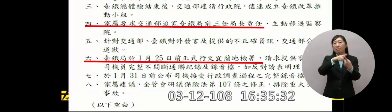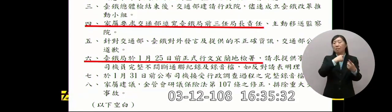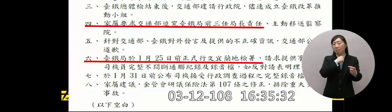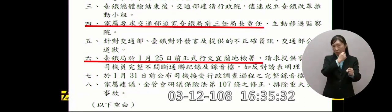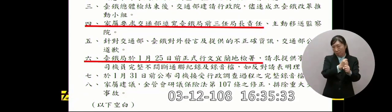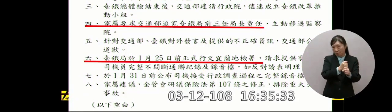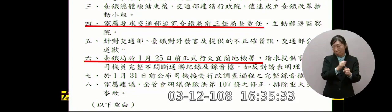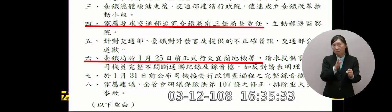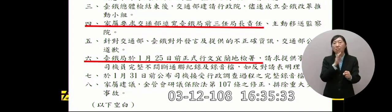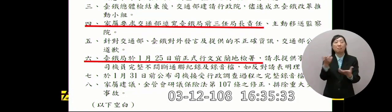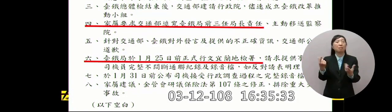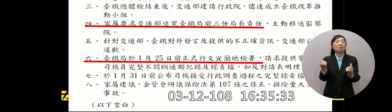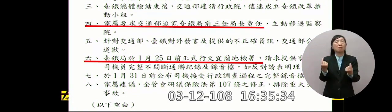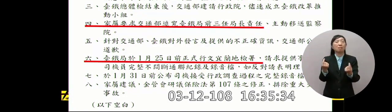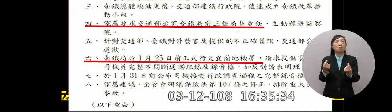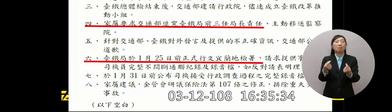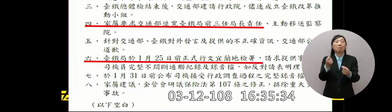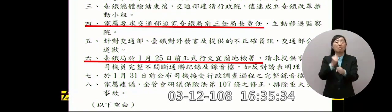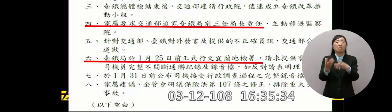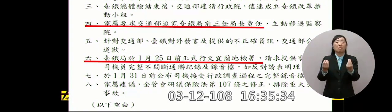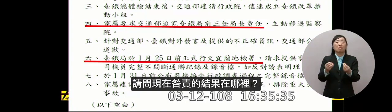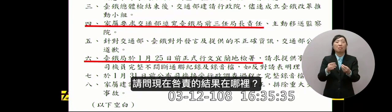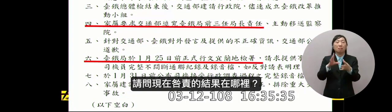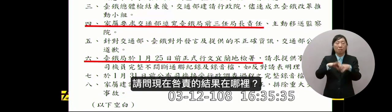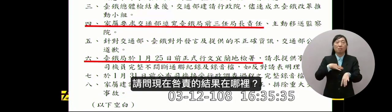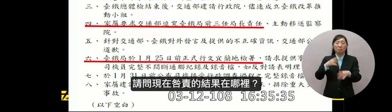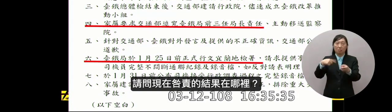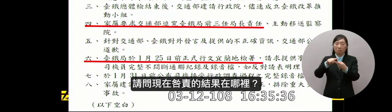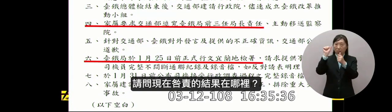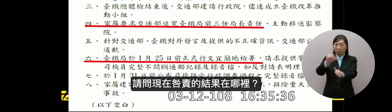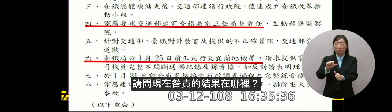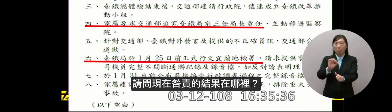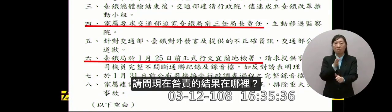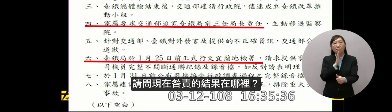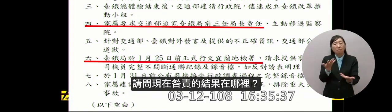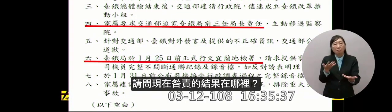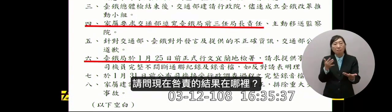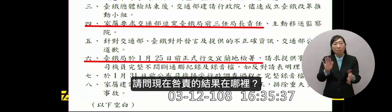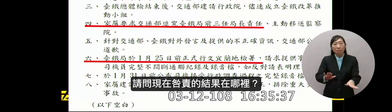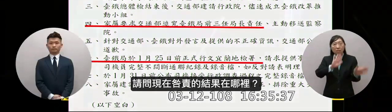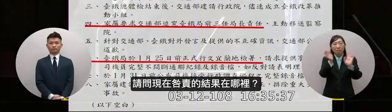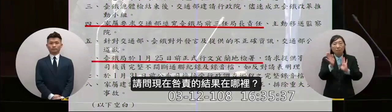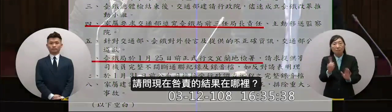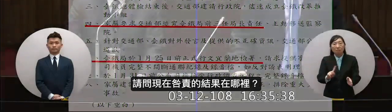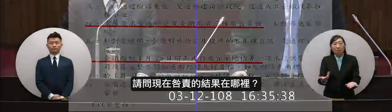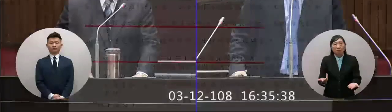好，要求就责，请问现在就责的结果在哪里？